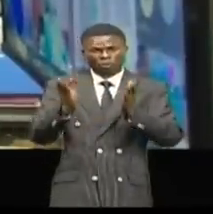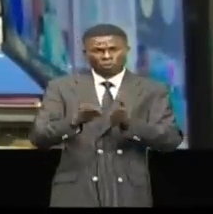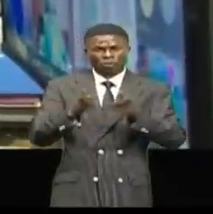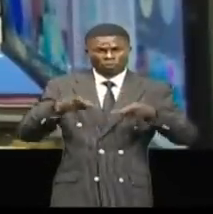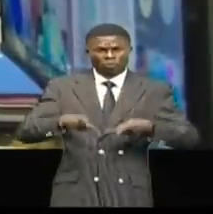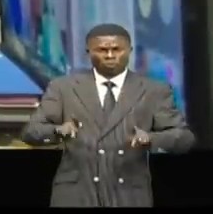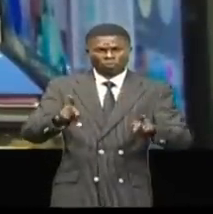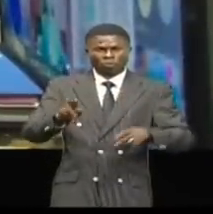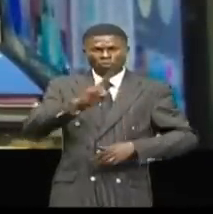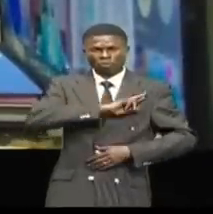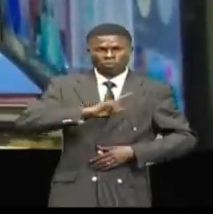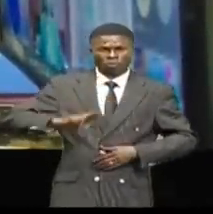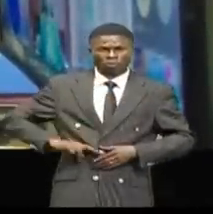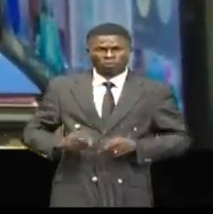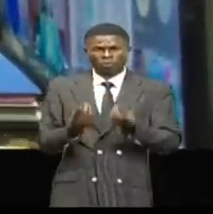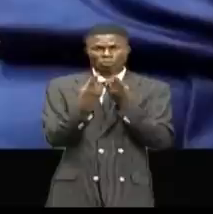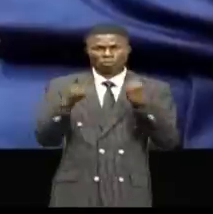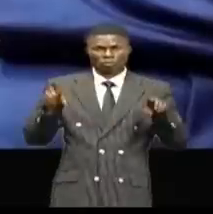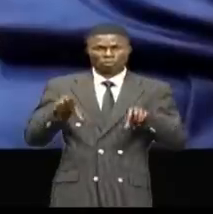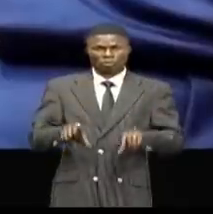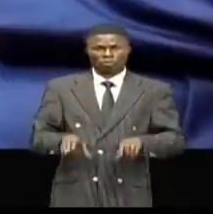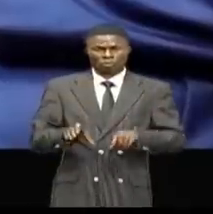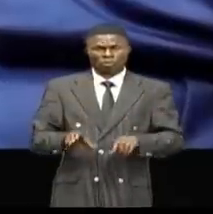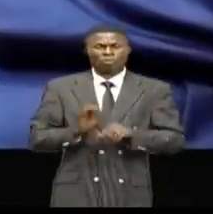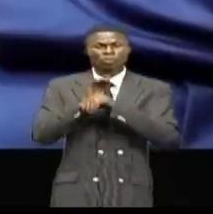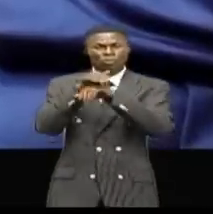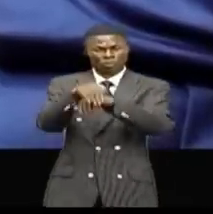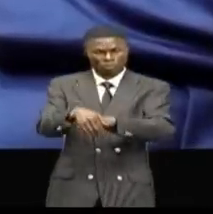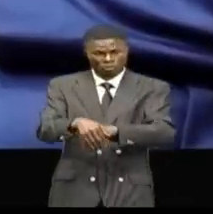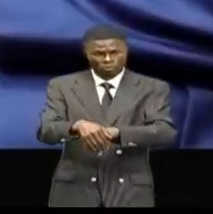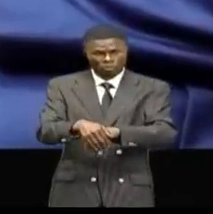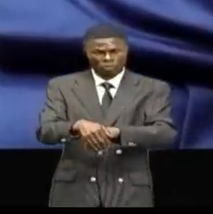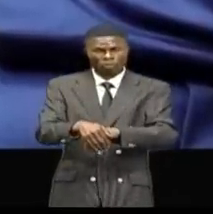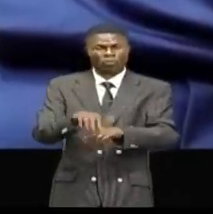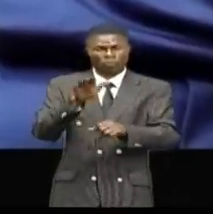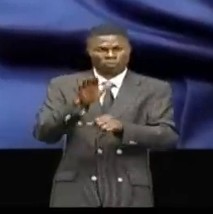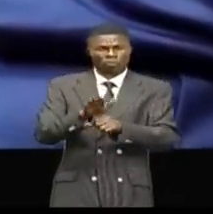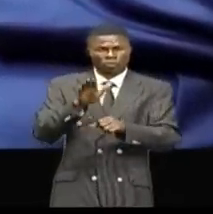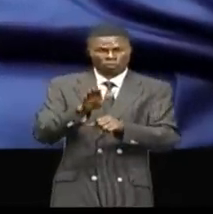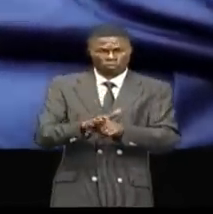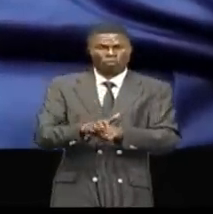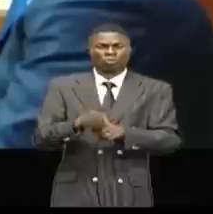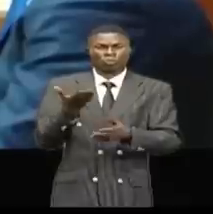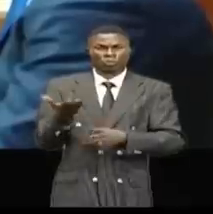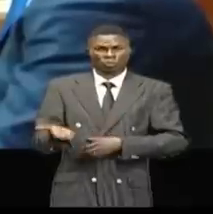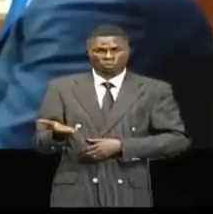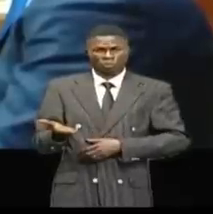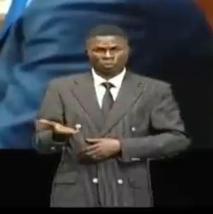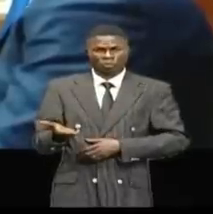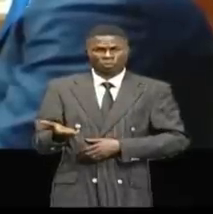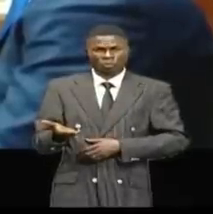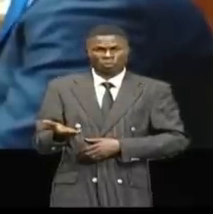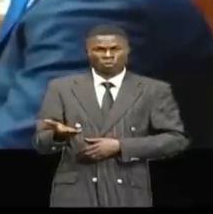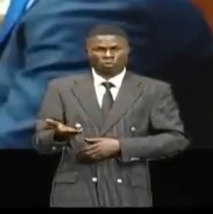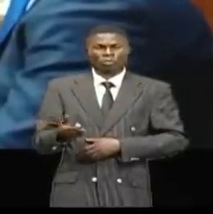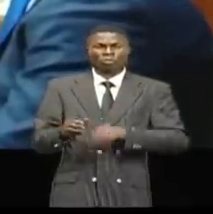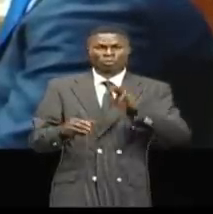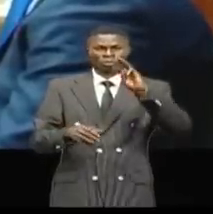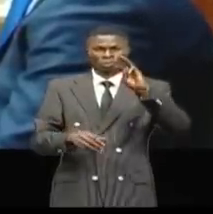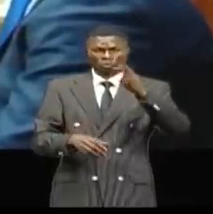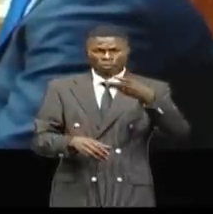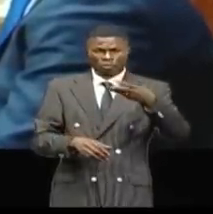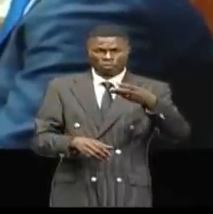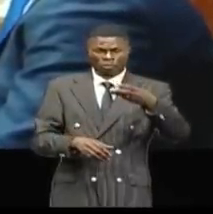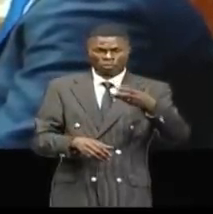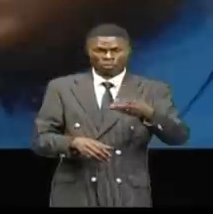à la République démocratique du Congo d'y participer le plus activement possible. 3. De